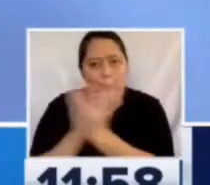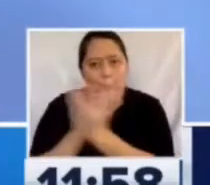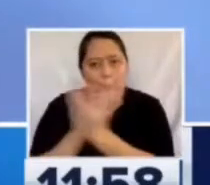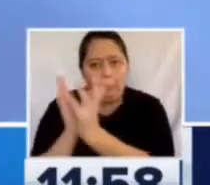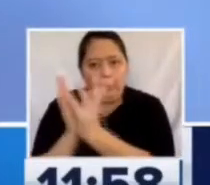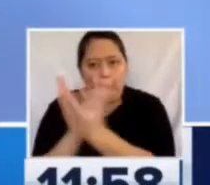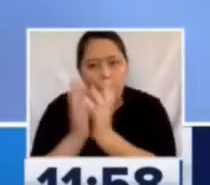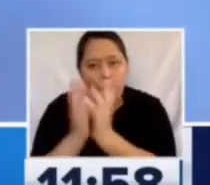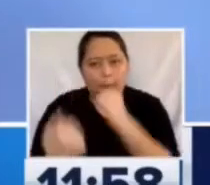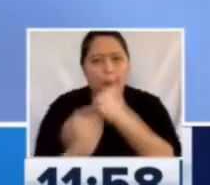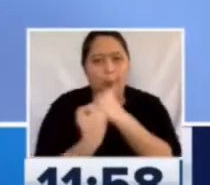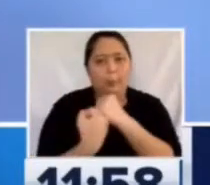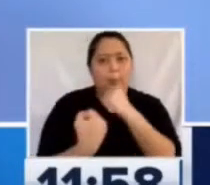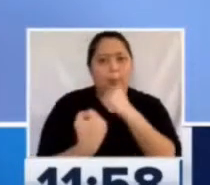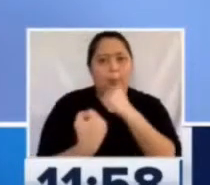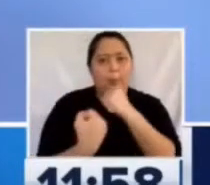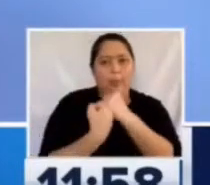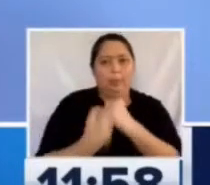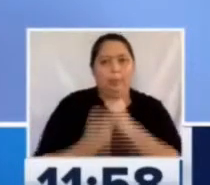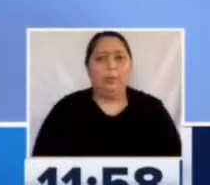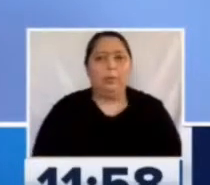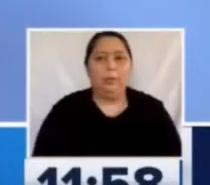sa ng PhilHealth